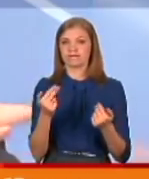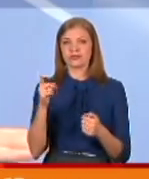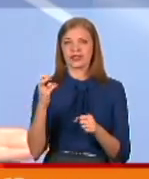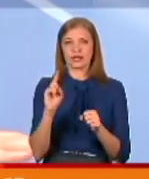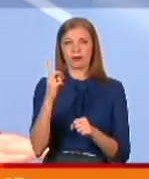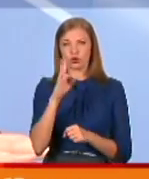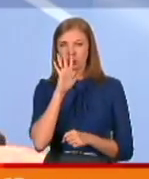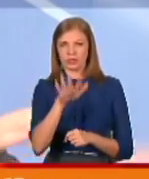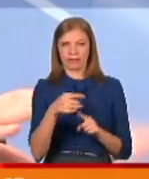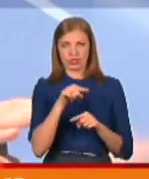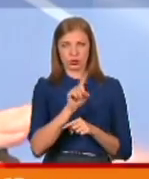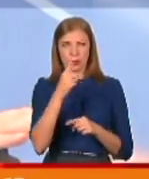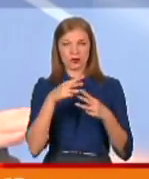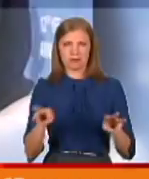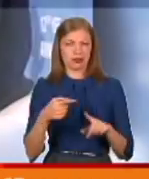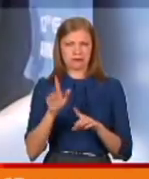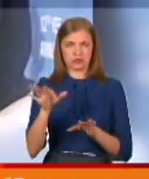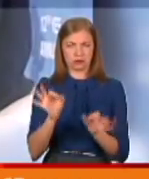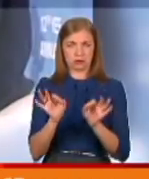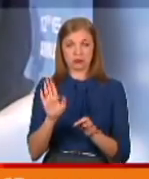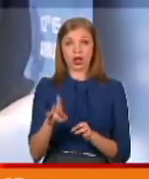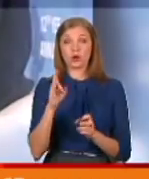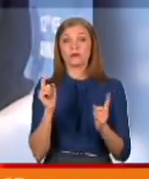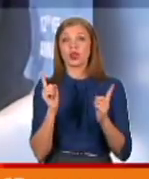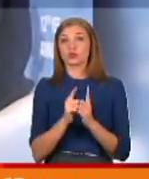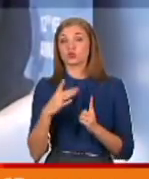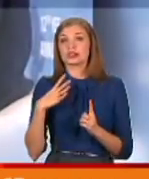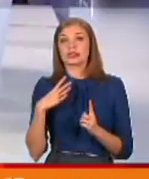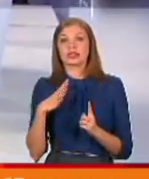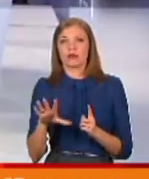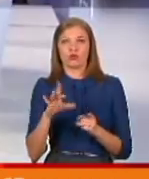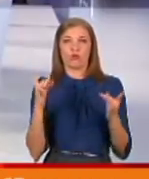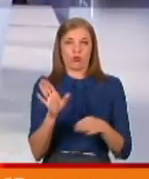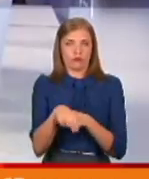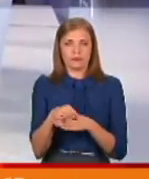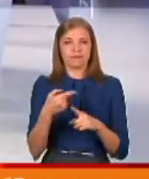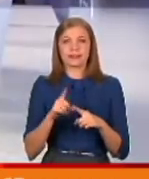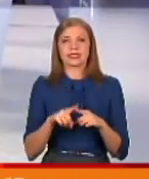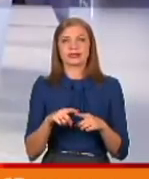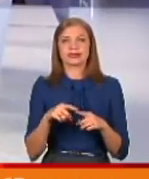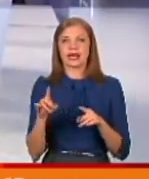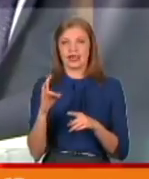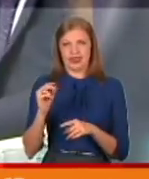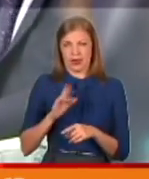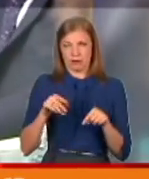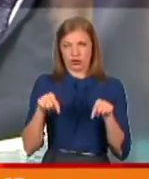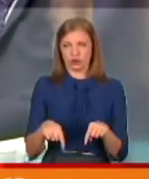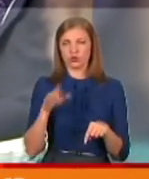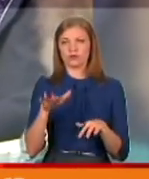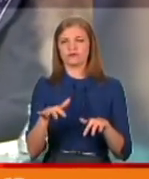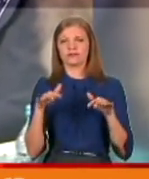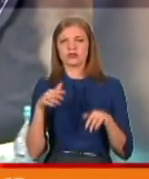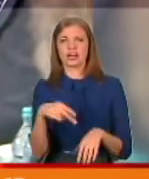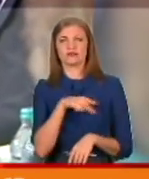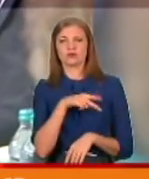перші, хто ненавидить цього прем'єра. То нормально. На зустрічах не було місця популізму. Це просто не діє тут. В залі